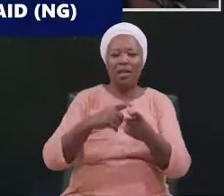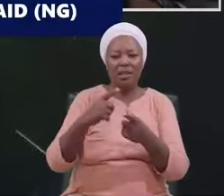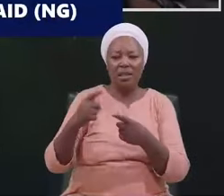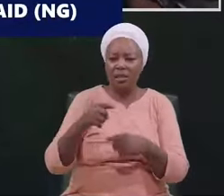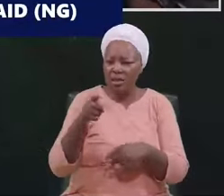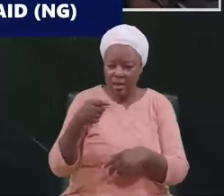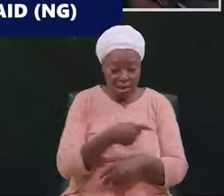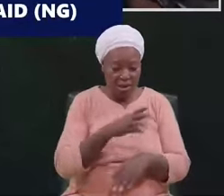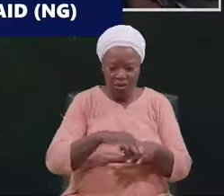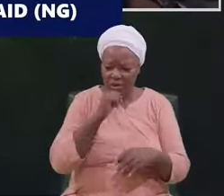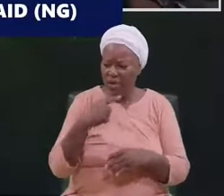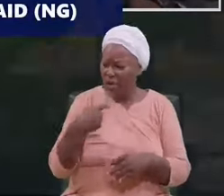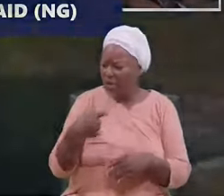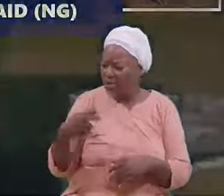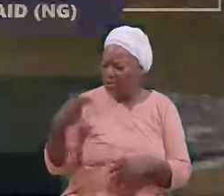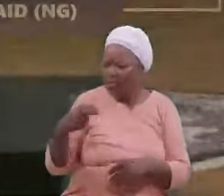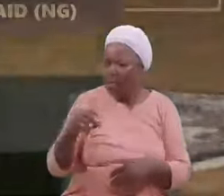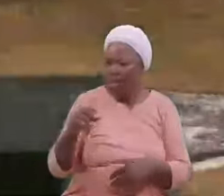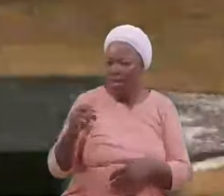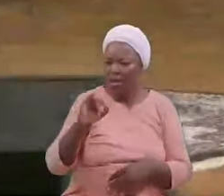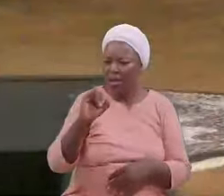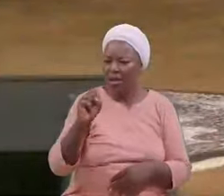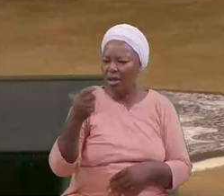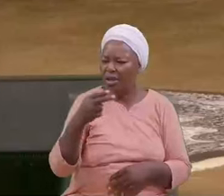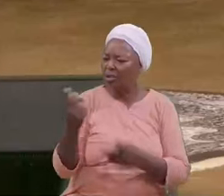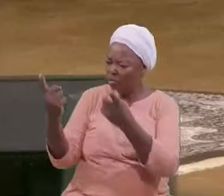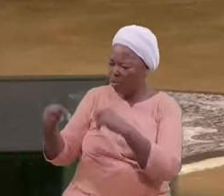es prophète de Dieu. Qu'est-ce que Dieu t'a dit?